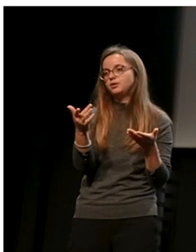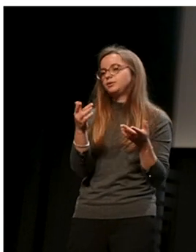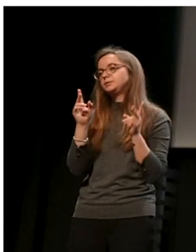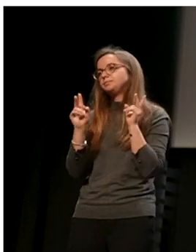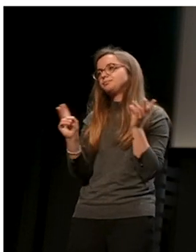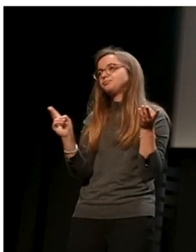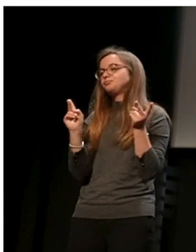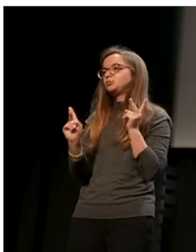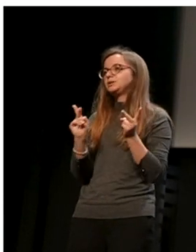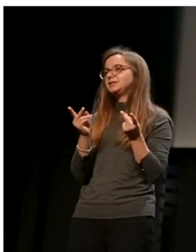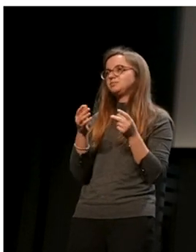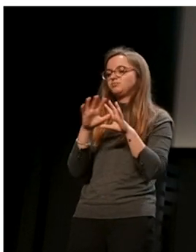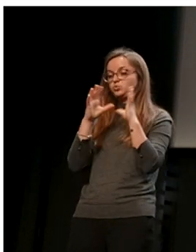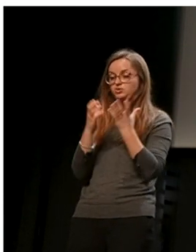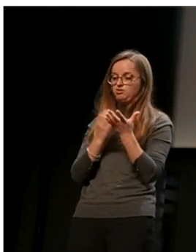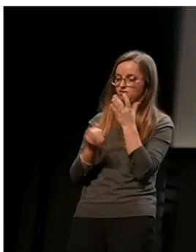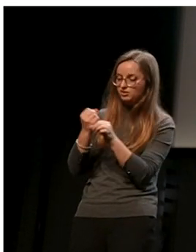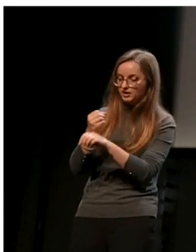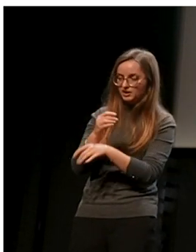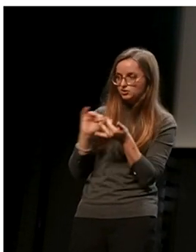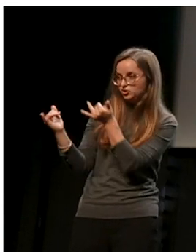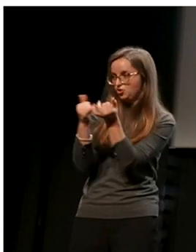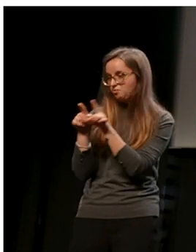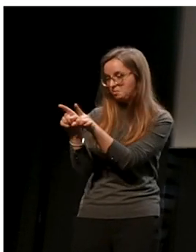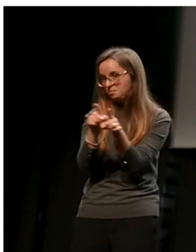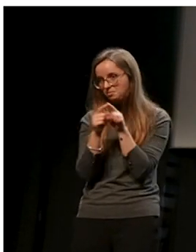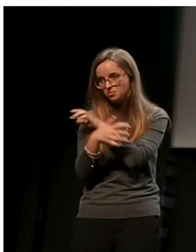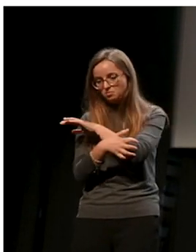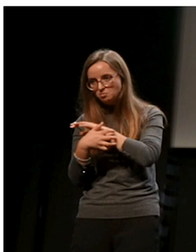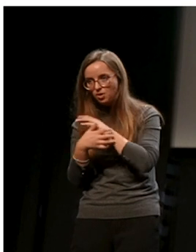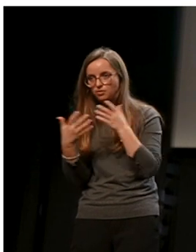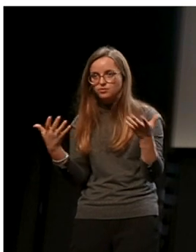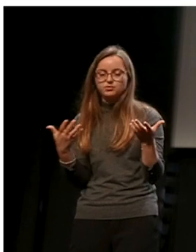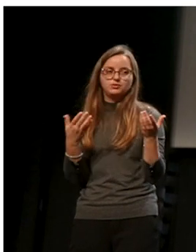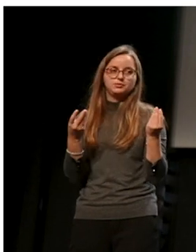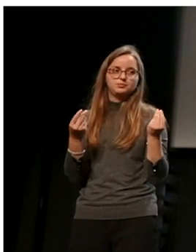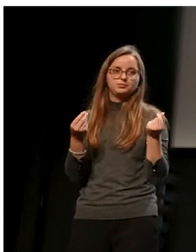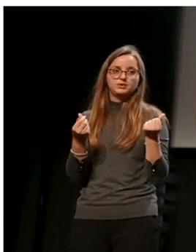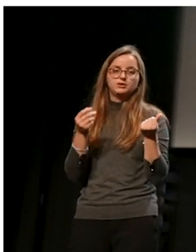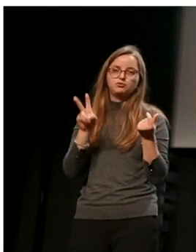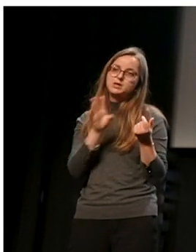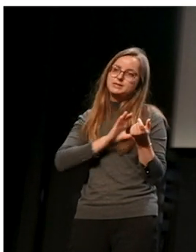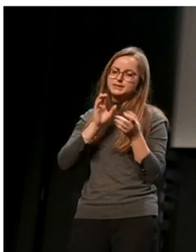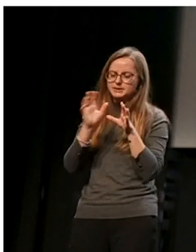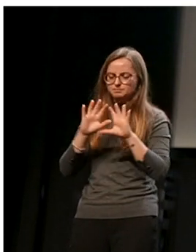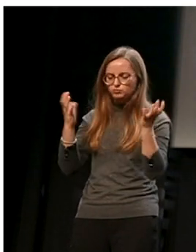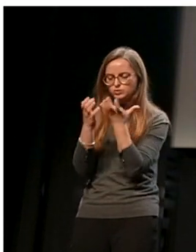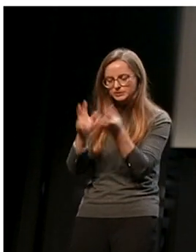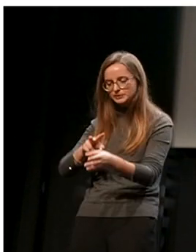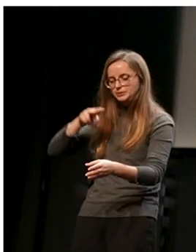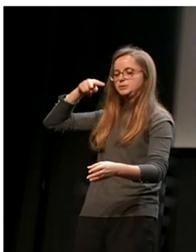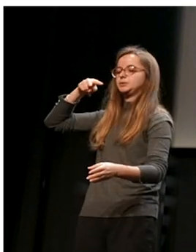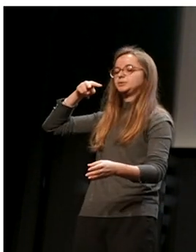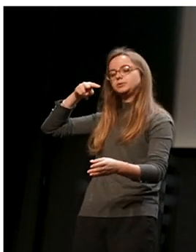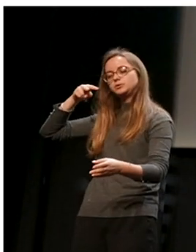appauvrissement, est-ce que, si on prend un peu de recul, est-ce que ça ne va pas mourir par lui-même, entre guillemets, en dehors de l'outil, et que